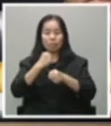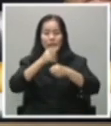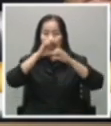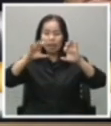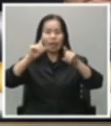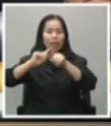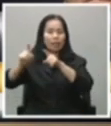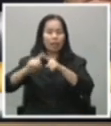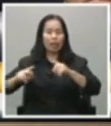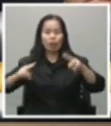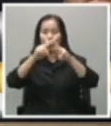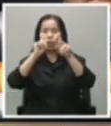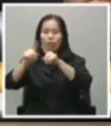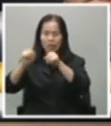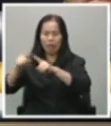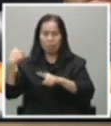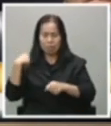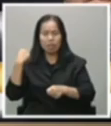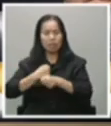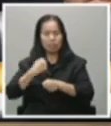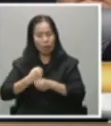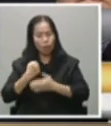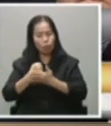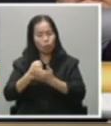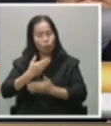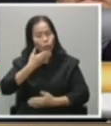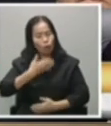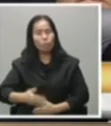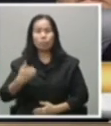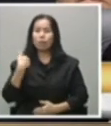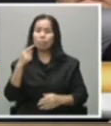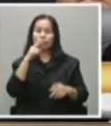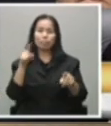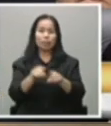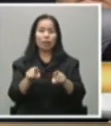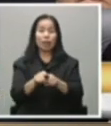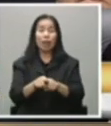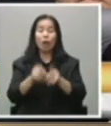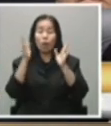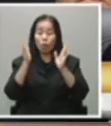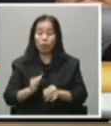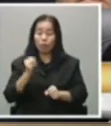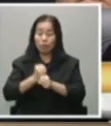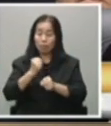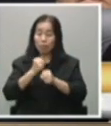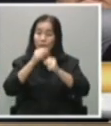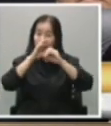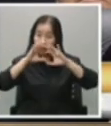ติมาตลอดชีวิตเหมือนกันไม่ว่าข้าราชการผู้น้อยหรือข้